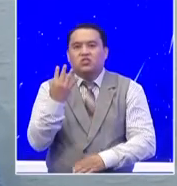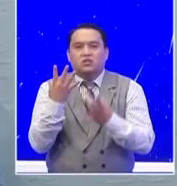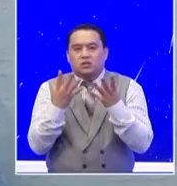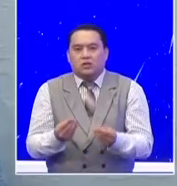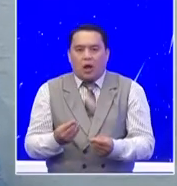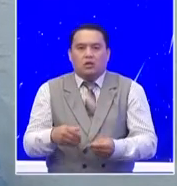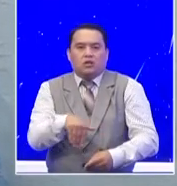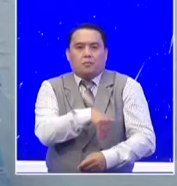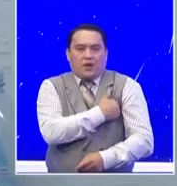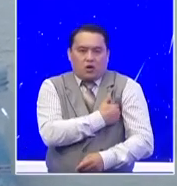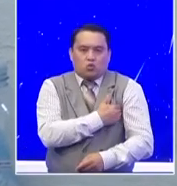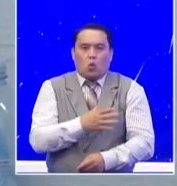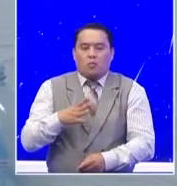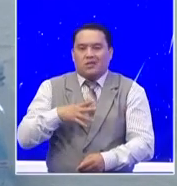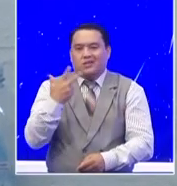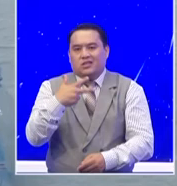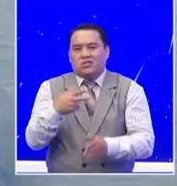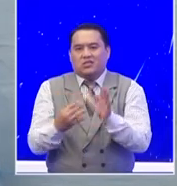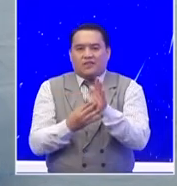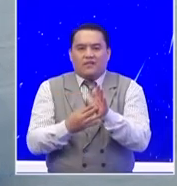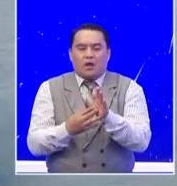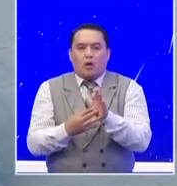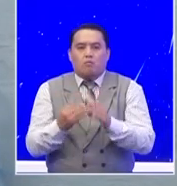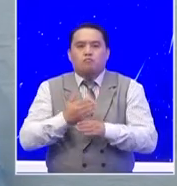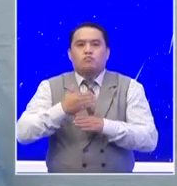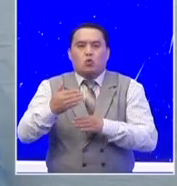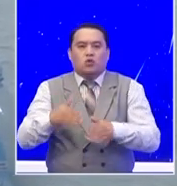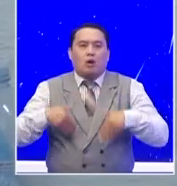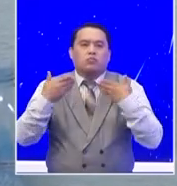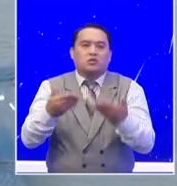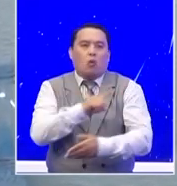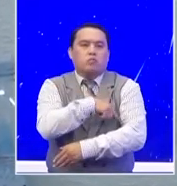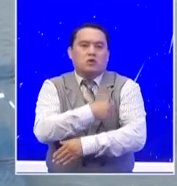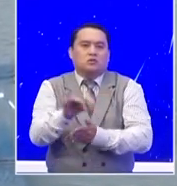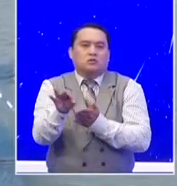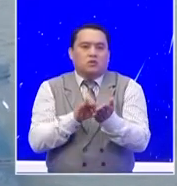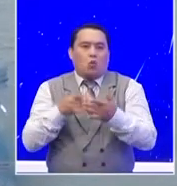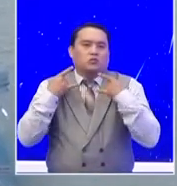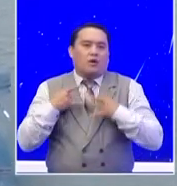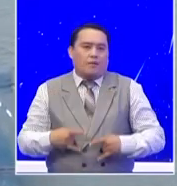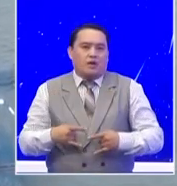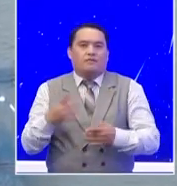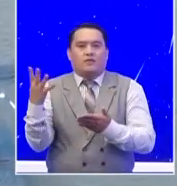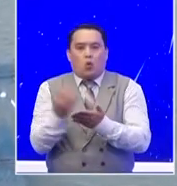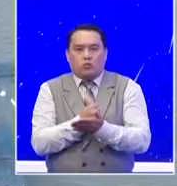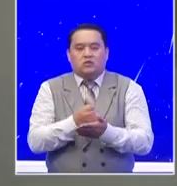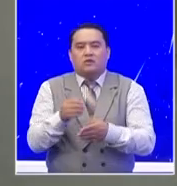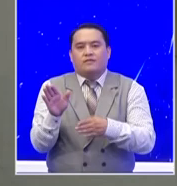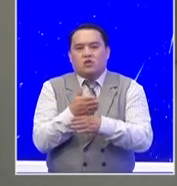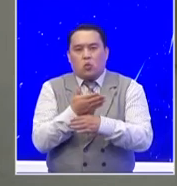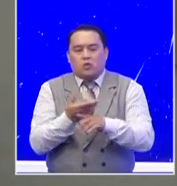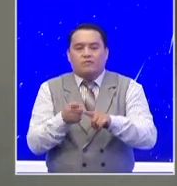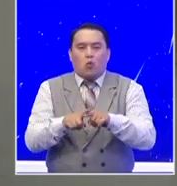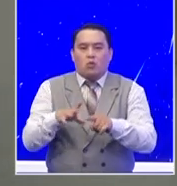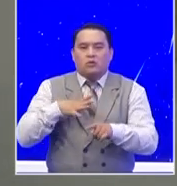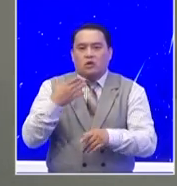меня не спадала температура тела, ниже 39 градусов. Позже мы обратились в эту больницу. У меня сразу сняли рентген, определили в палату. Спасибо большое